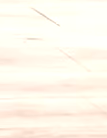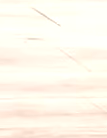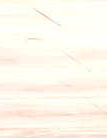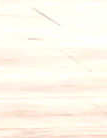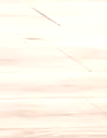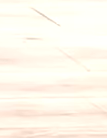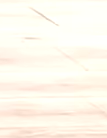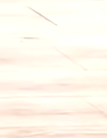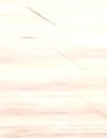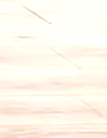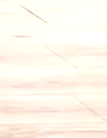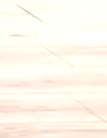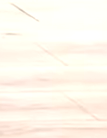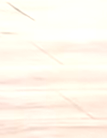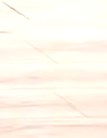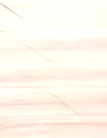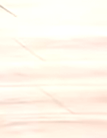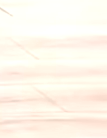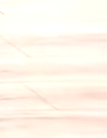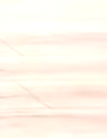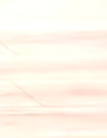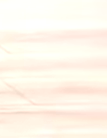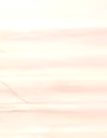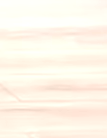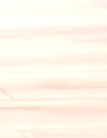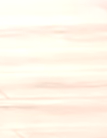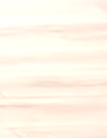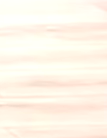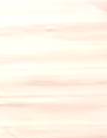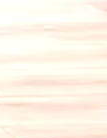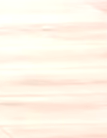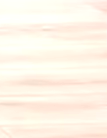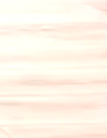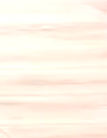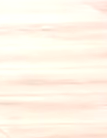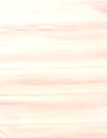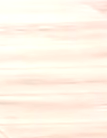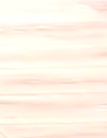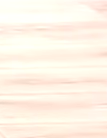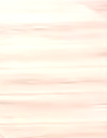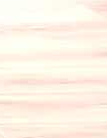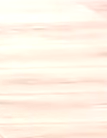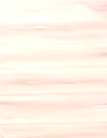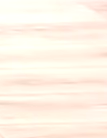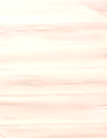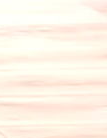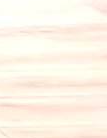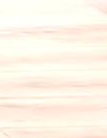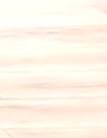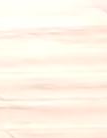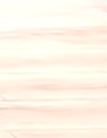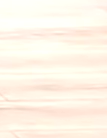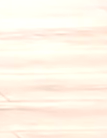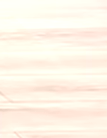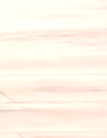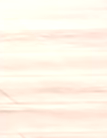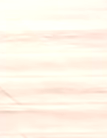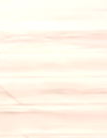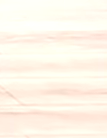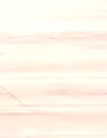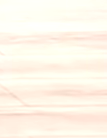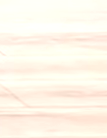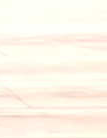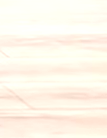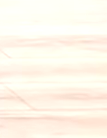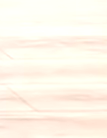mi yaptım ben? Yemin et. Aa diyorum ki niye burada? Çekiç niye oraya bakıyor dedi. Dur. Ters yapmış Abdülkerim. Evet.